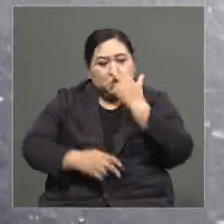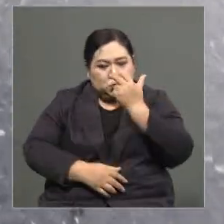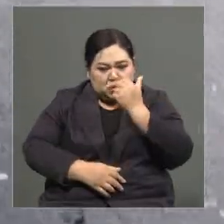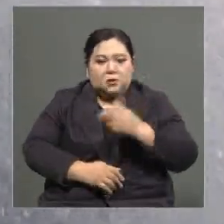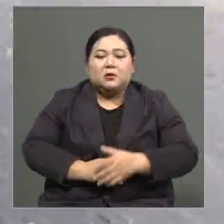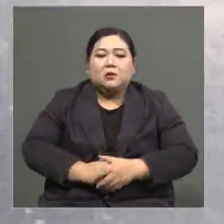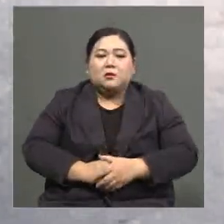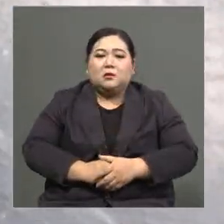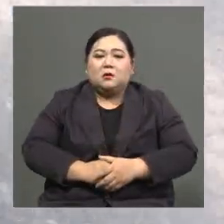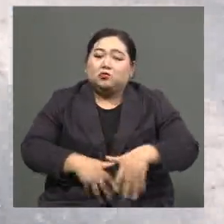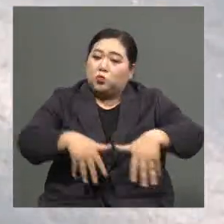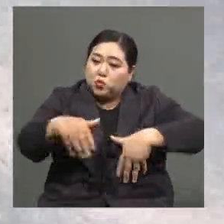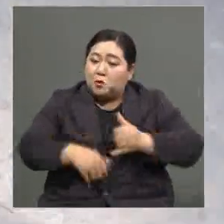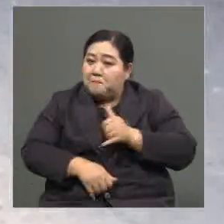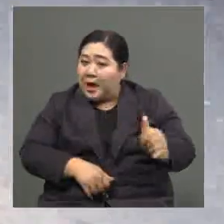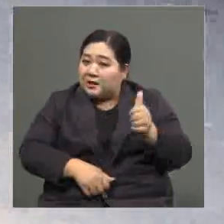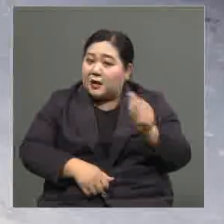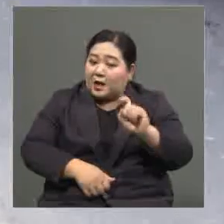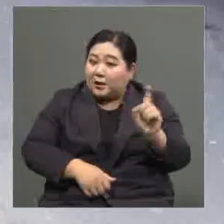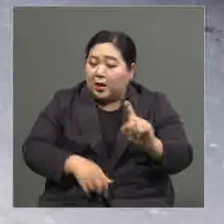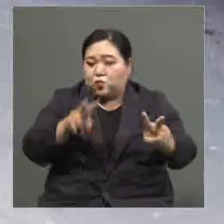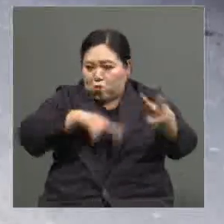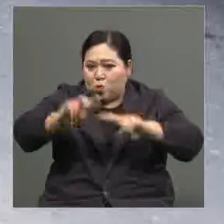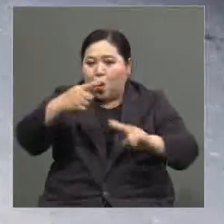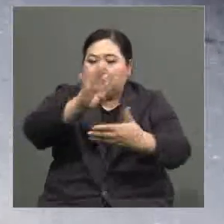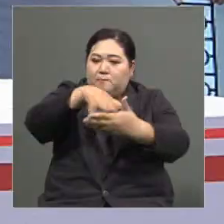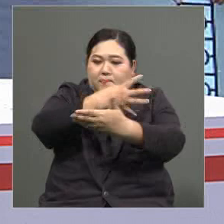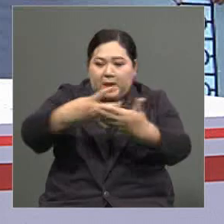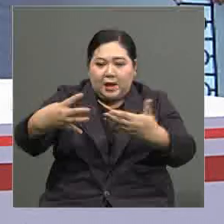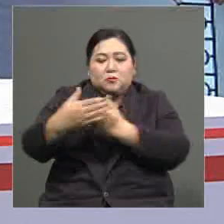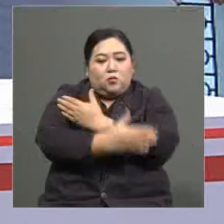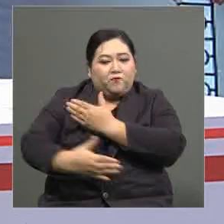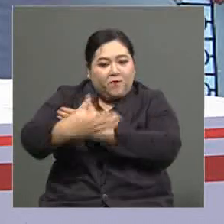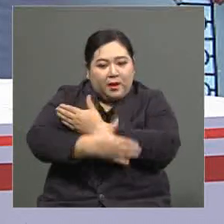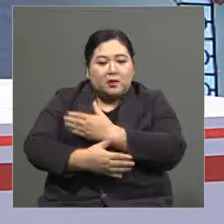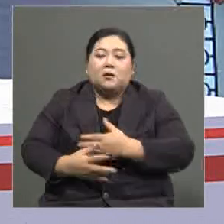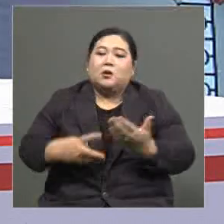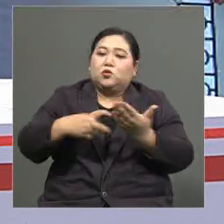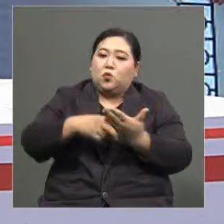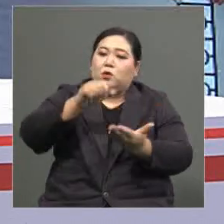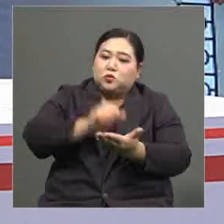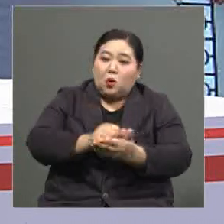ใช่สามารถเข้าไปยังพื้นที่ได้หรือยังด้วยนะครับตรวจสอบตารางการเดินรถก่อนที่จะจองตั๋วหรือว่าออกเดินทางนะคะอครับ